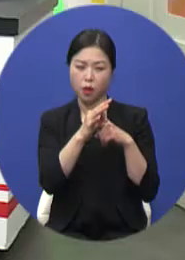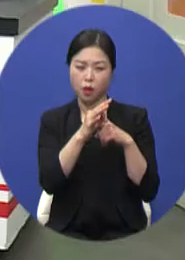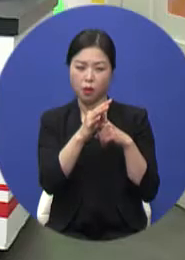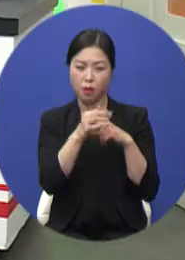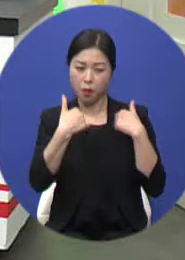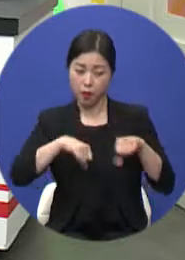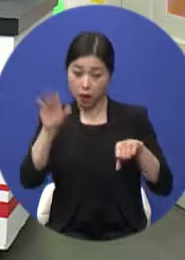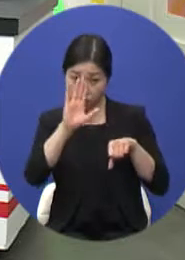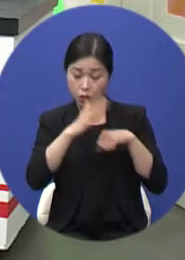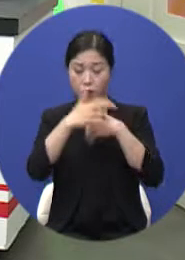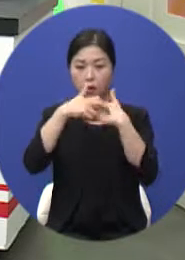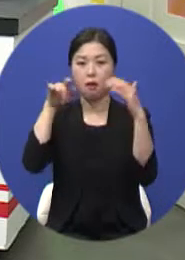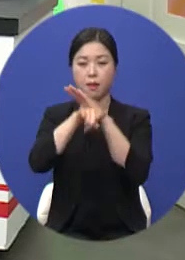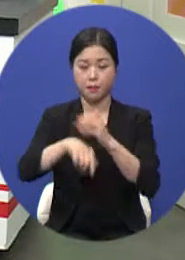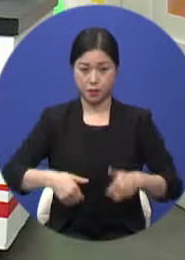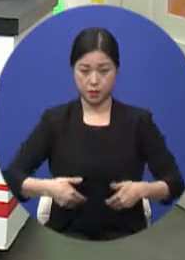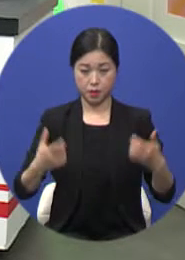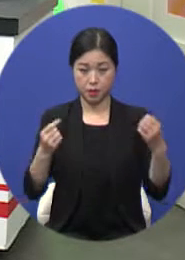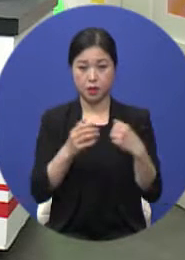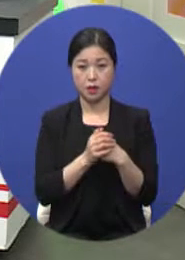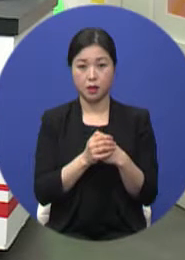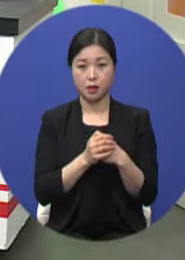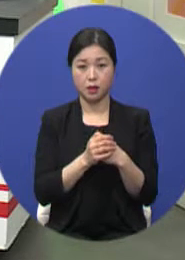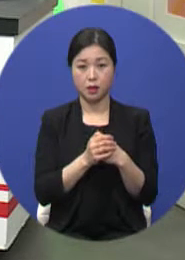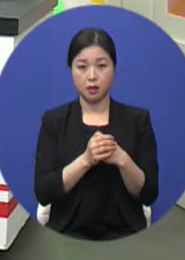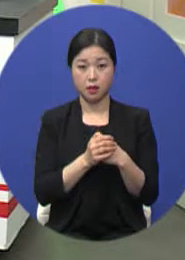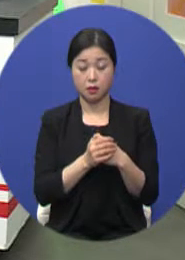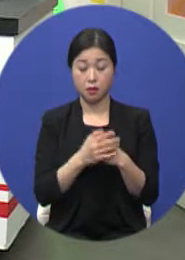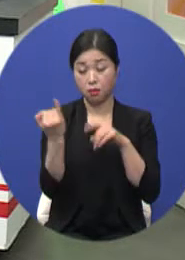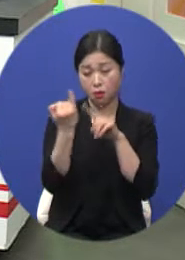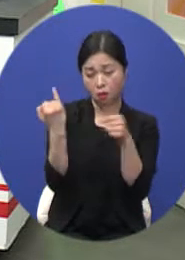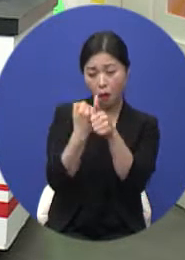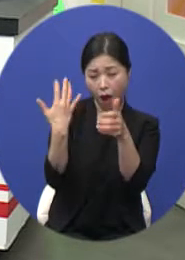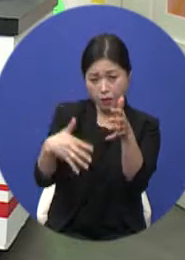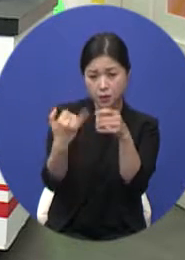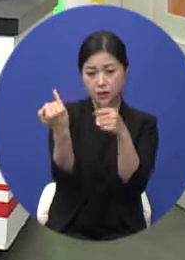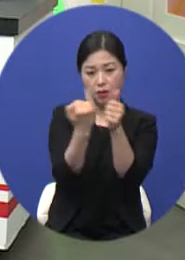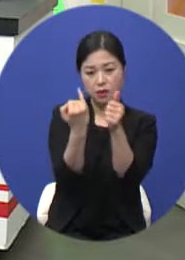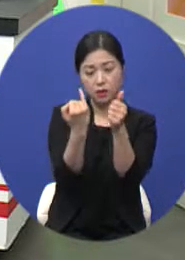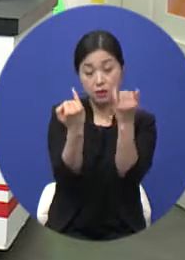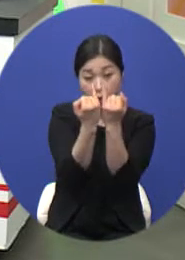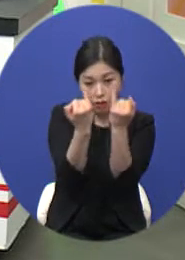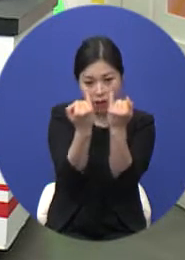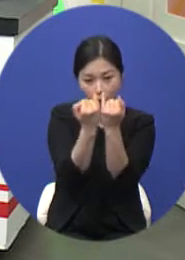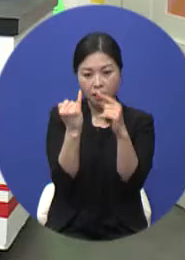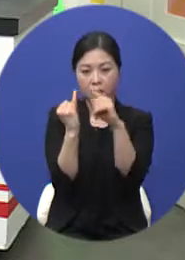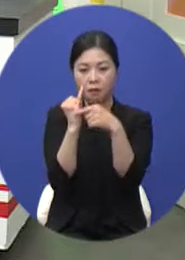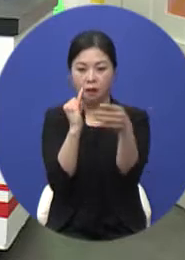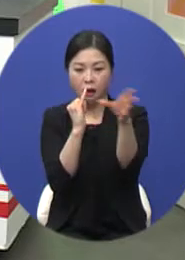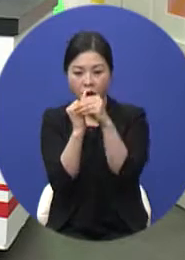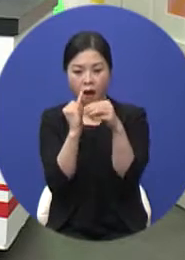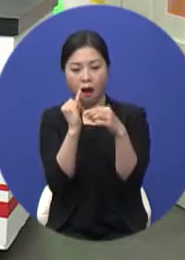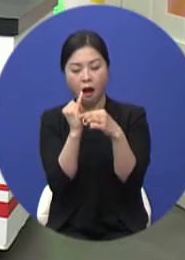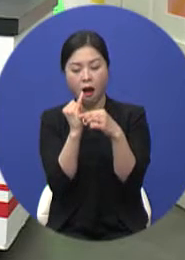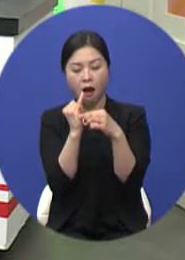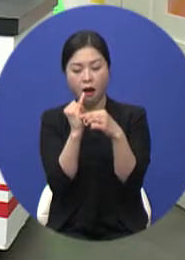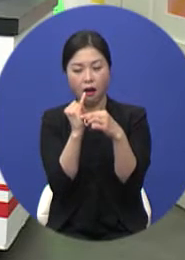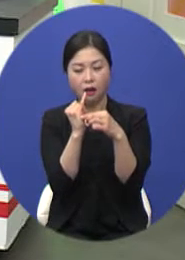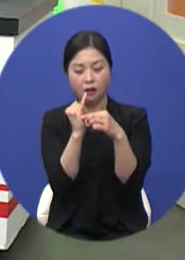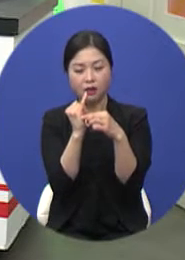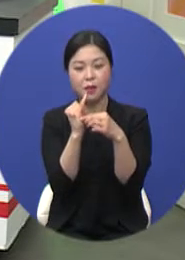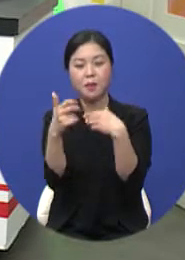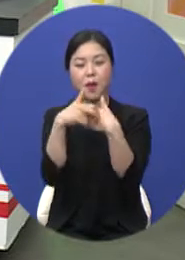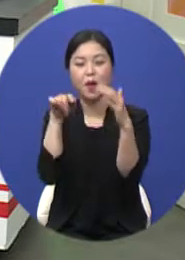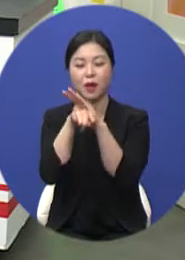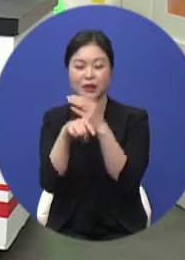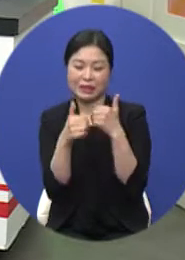와서 네. 여자분인데 미혼 여성이라서 산부인과 가기가 너무 꺼린다는 거죠. 근데 이제 초음파 같은 것도 걱정되고 그렇죠. 네, 예. 그래서